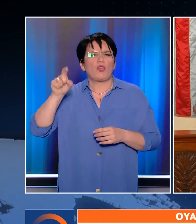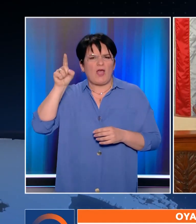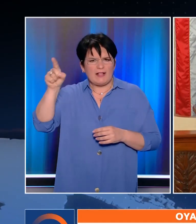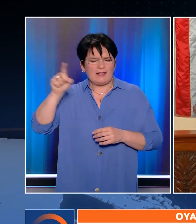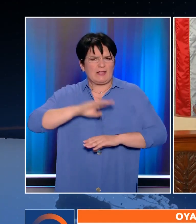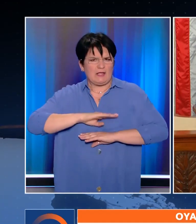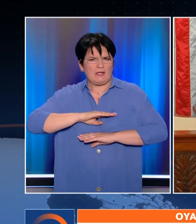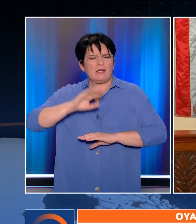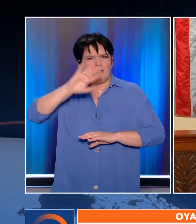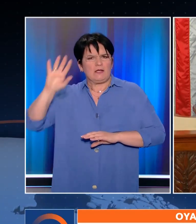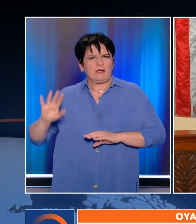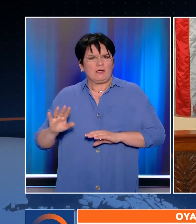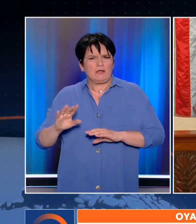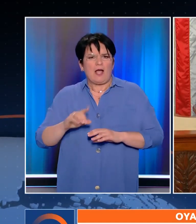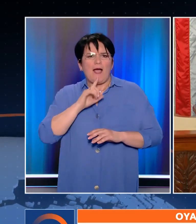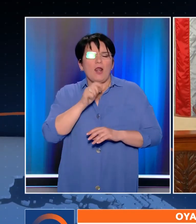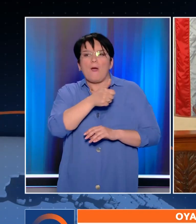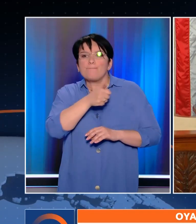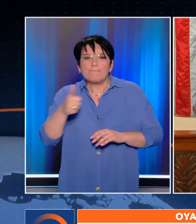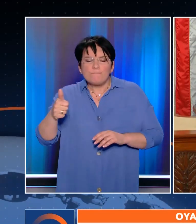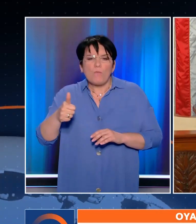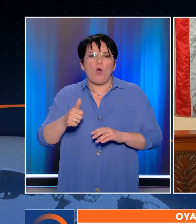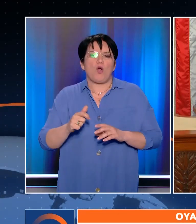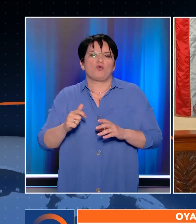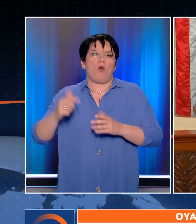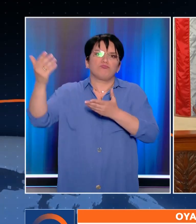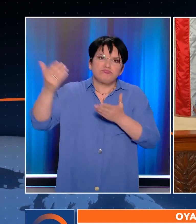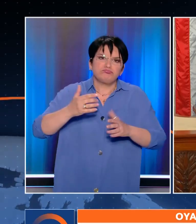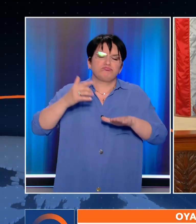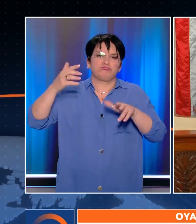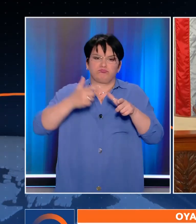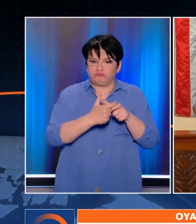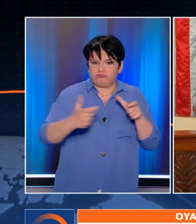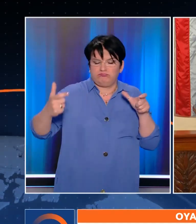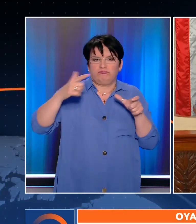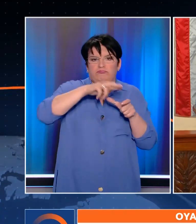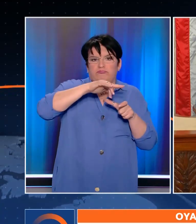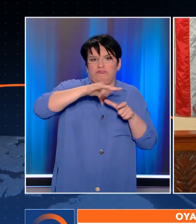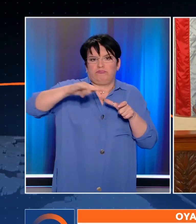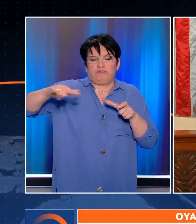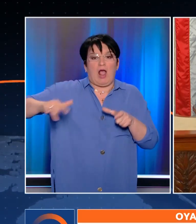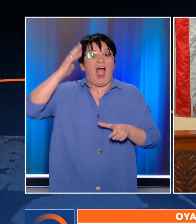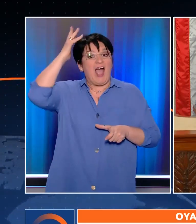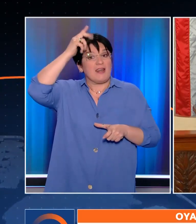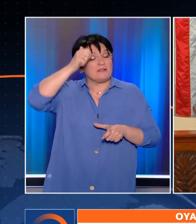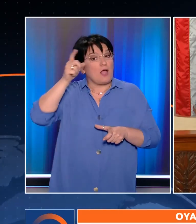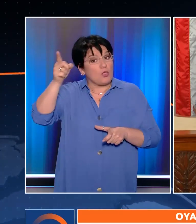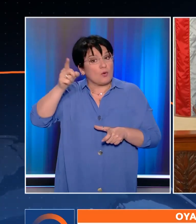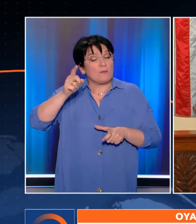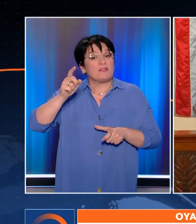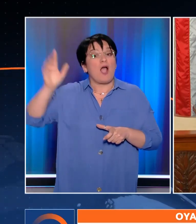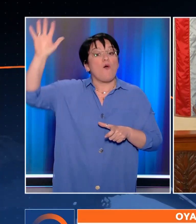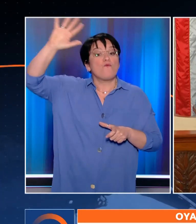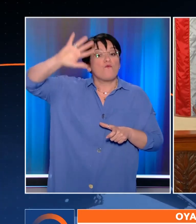στην Ανατολική Μεσόγειο και τη μόνη που μπορεί να υποδεχθεί η αεροπλανοφόρα. Αλλά τώρα πια έχουμε και στην Αλεξανδρούπολη, στην